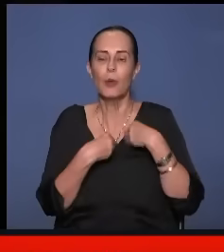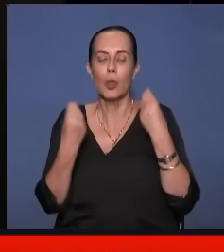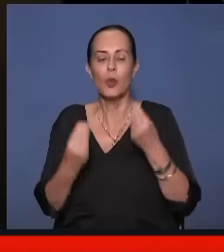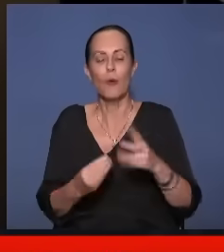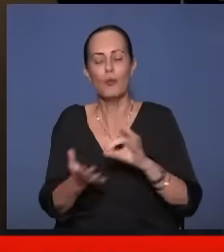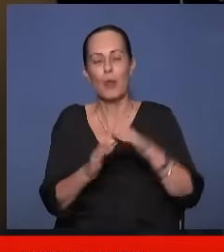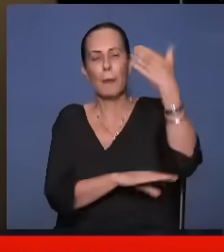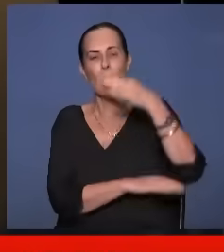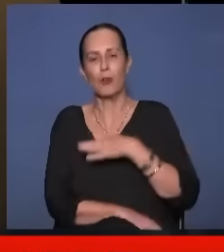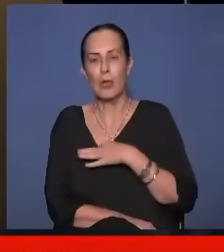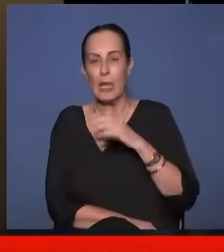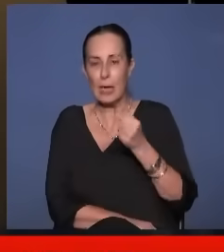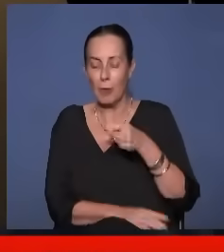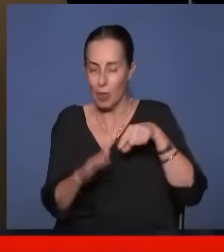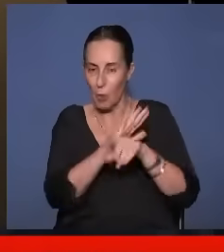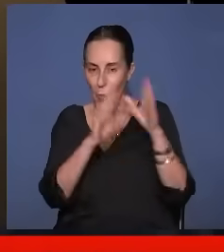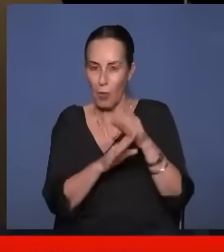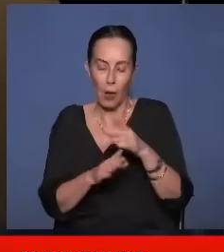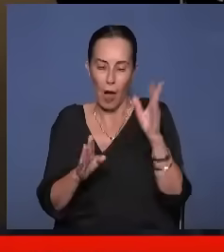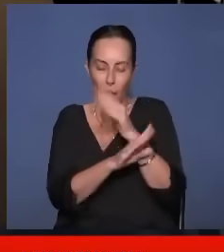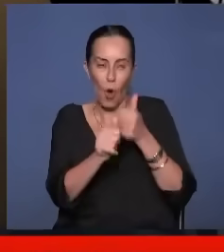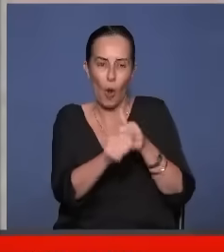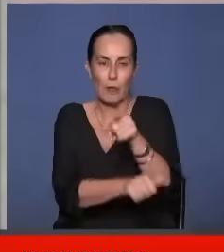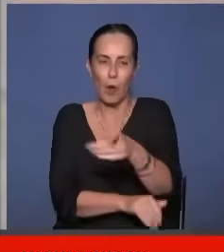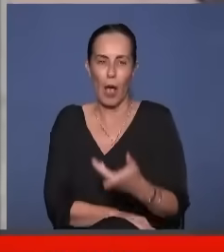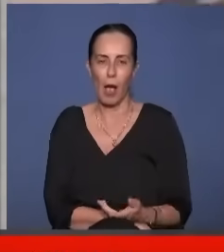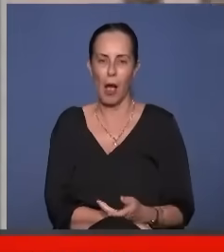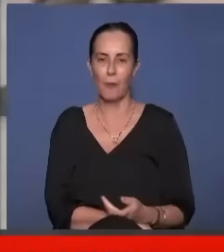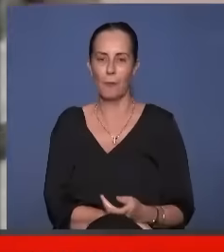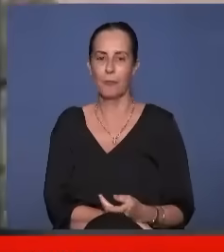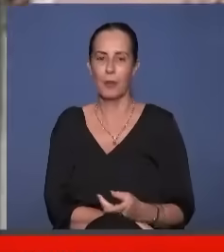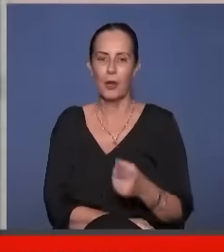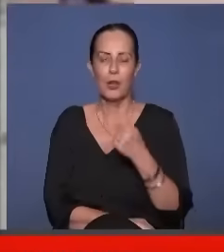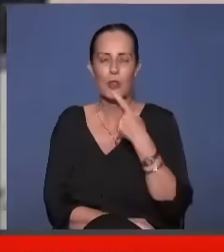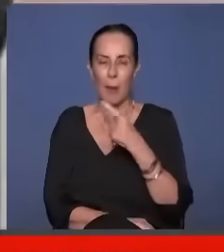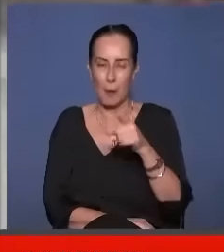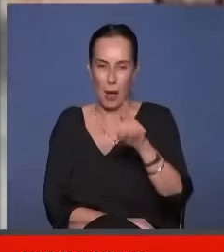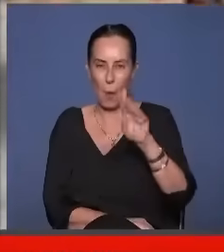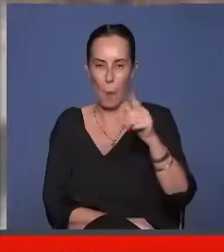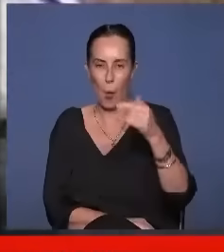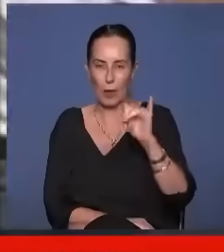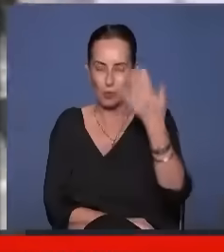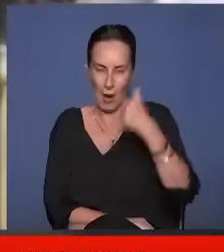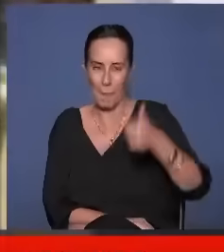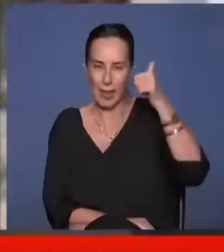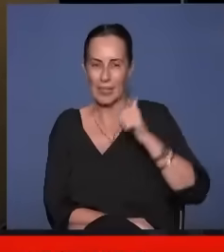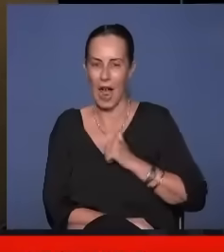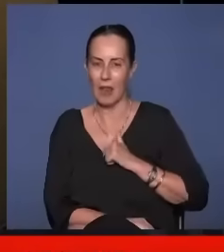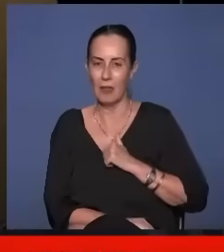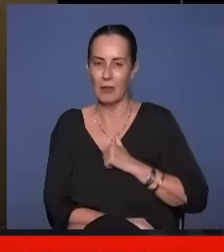ארצנו. אם אתה בורח מהטרור, הטרור רודף אחריך. כשאמר את זה בוגי אילון, שהיה רמטכ"ל,